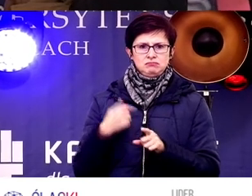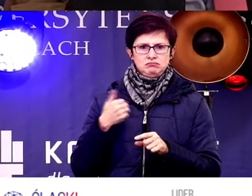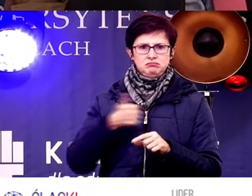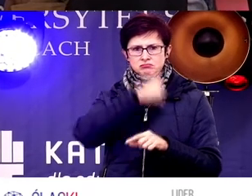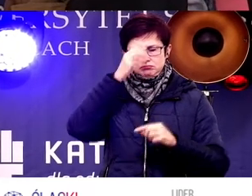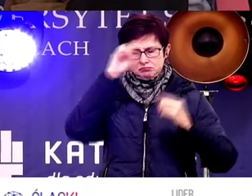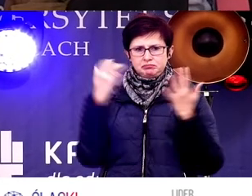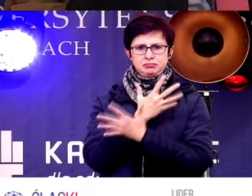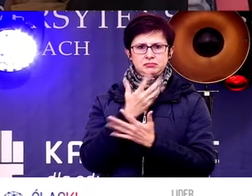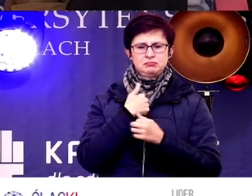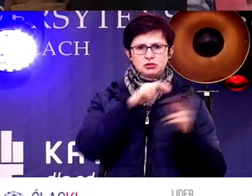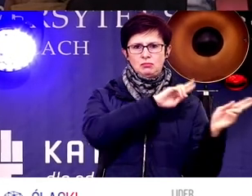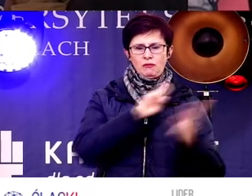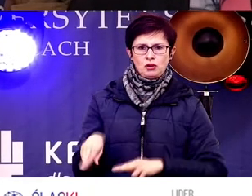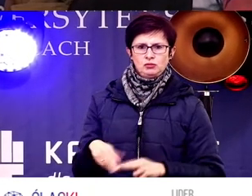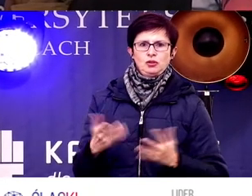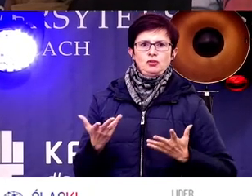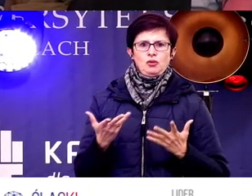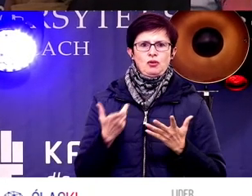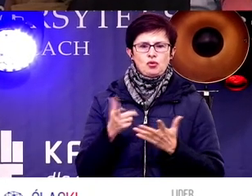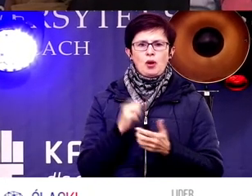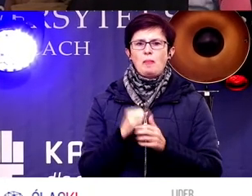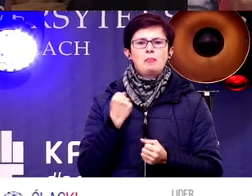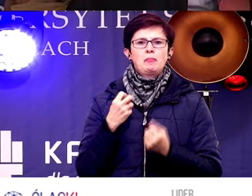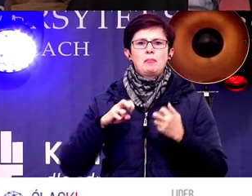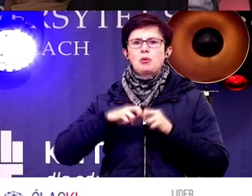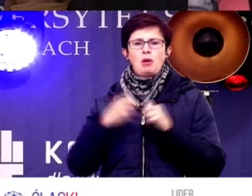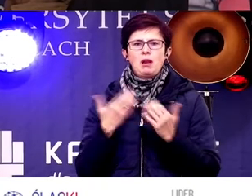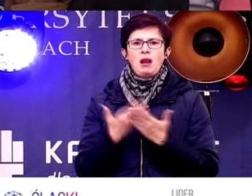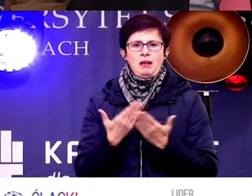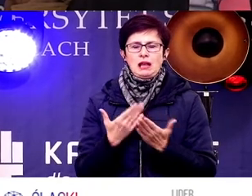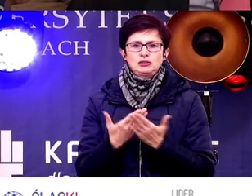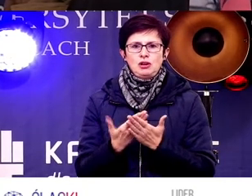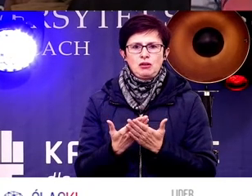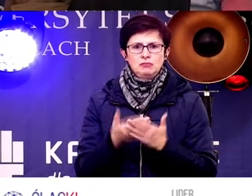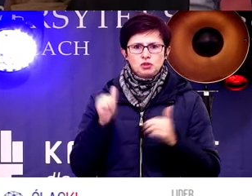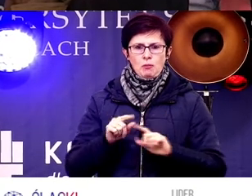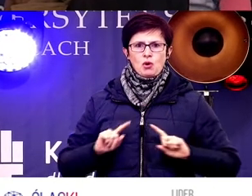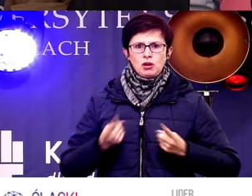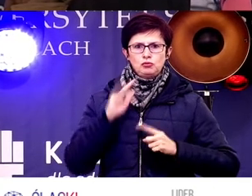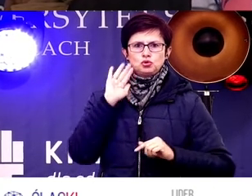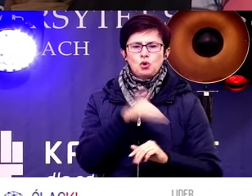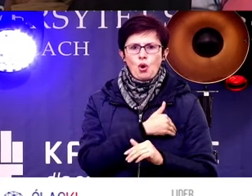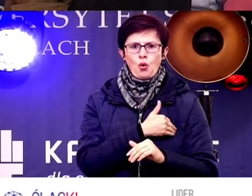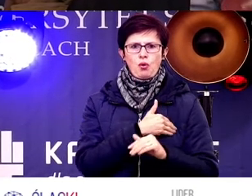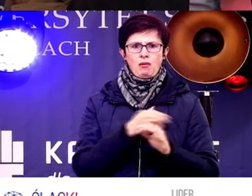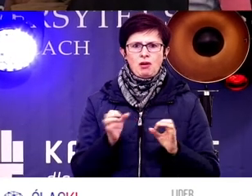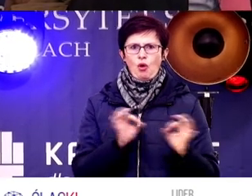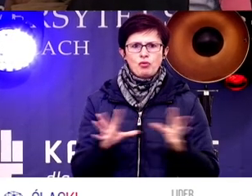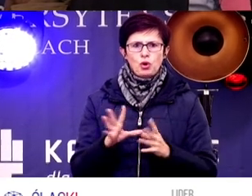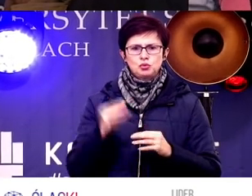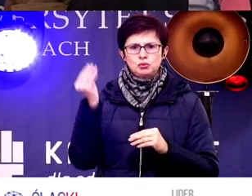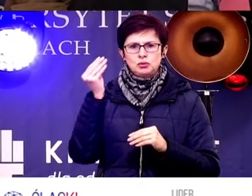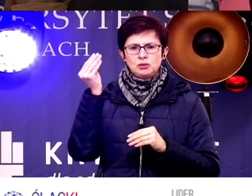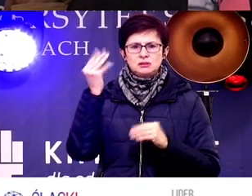na dzień odwołany, musieliśmy wracać. I uciążliwość polega na tym, że trzeba zorganizować szkołę, trzeba natychmiast znaleźć